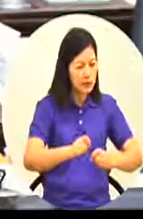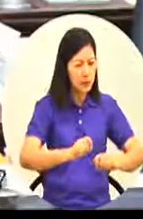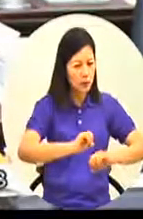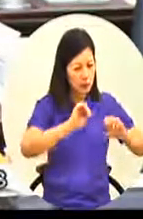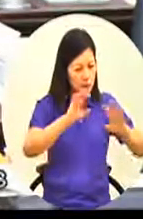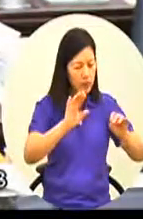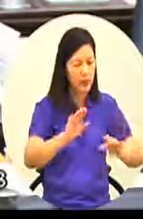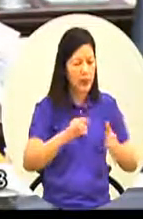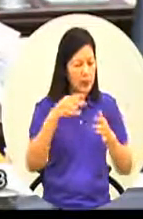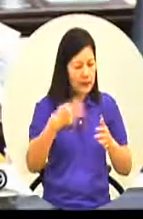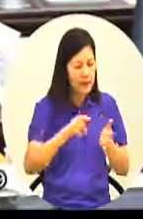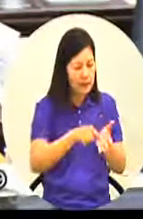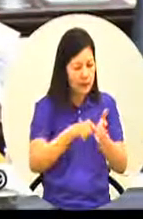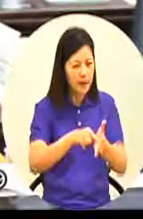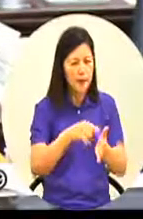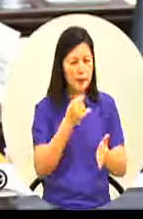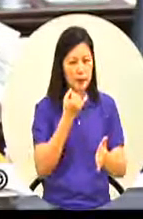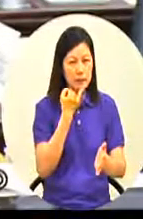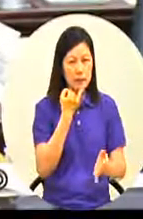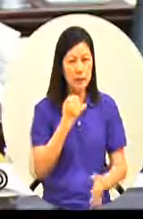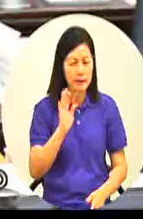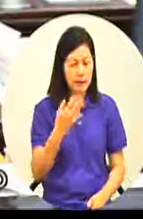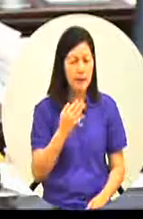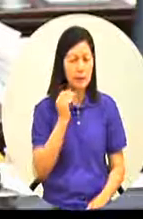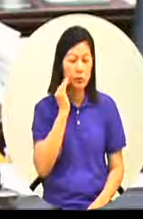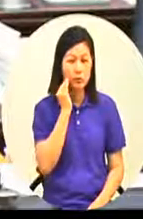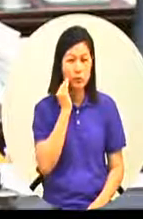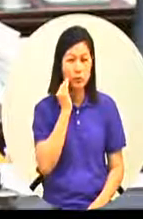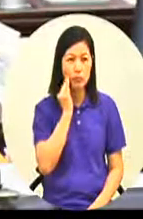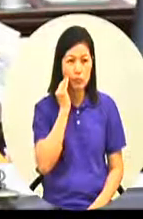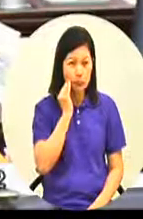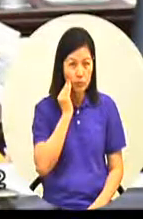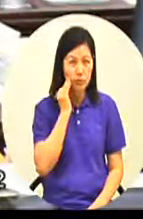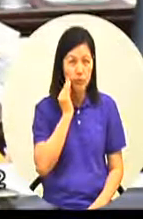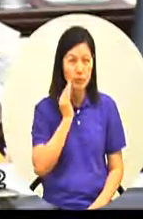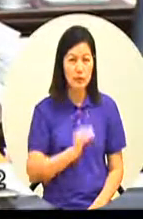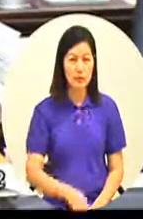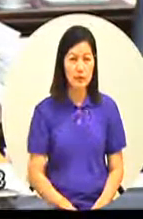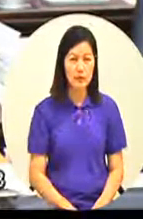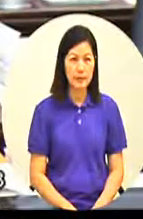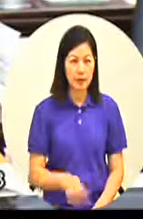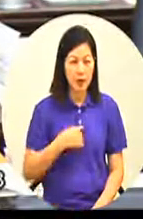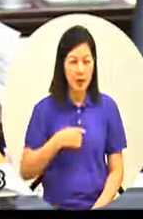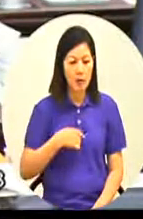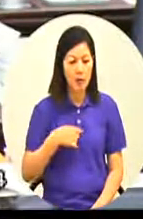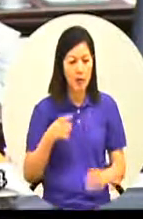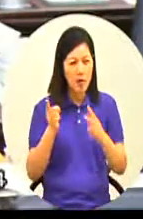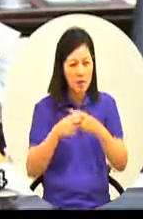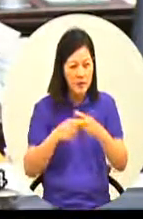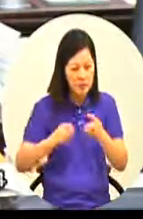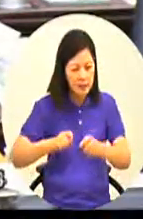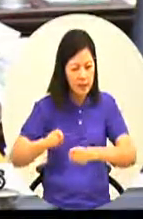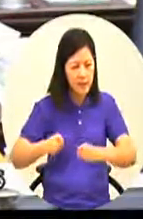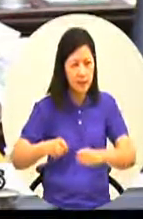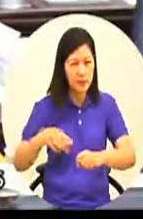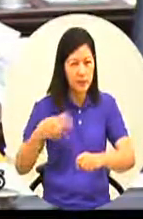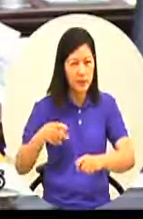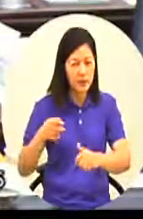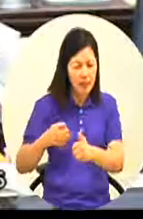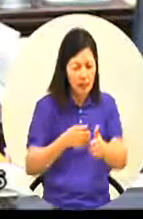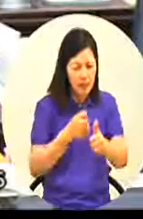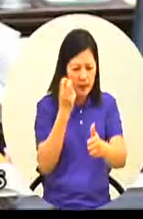的争取的时候，但是如果我从小的案子的最后最终出来